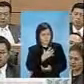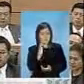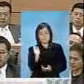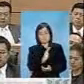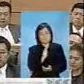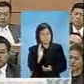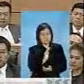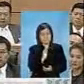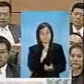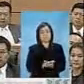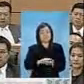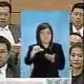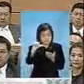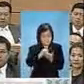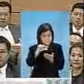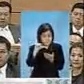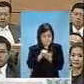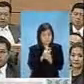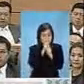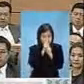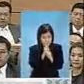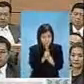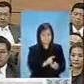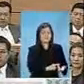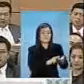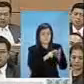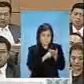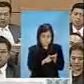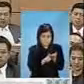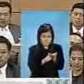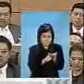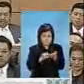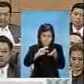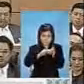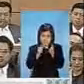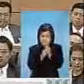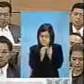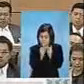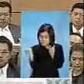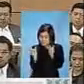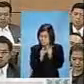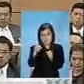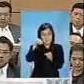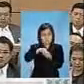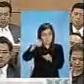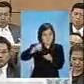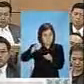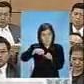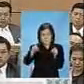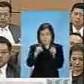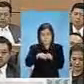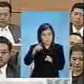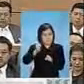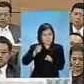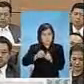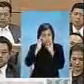ครับแก้มาตรานี้ตามร่างที่เสนอเนี่ยสาระไม่เปลี่ยนแปลงยังคงเดิมคือสิทธิของ